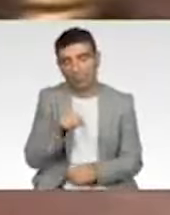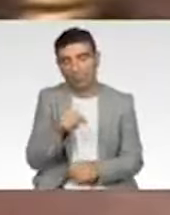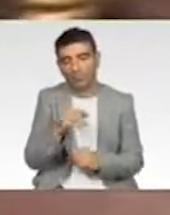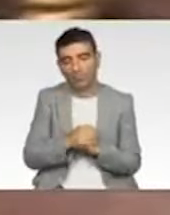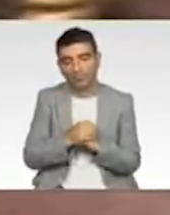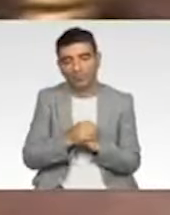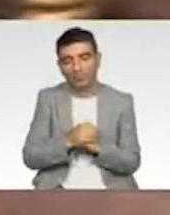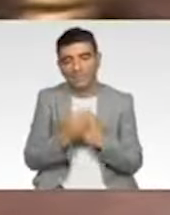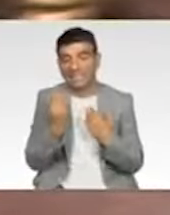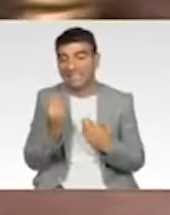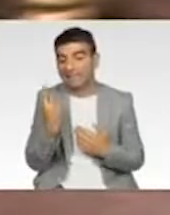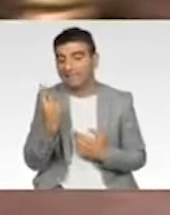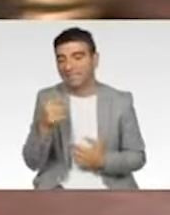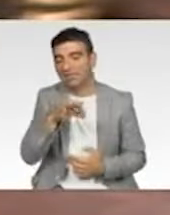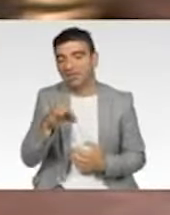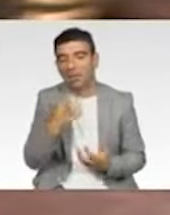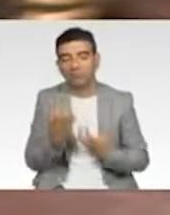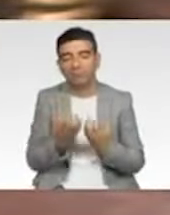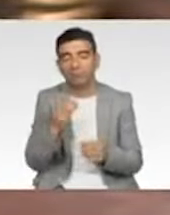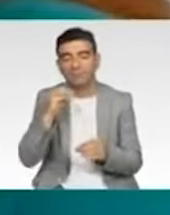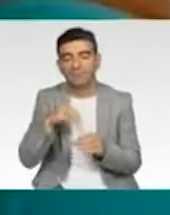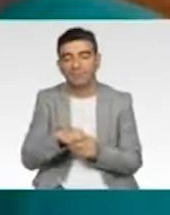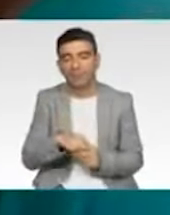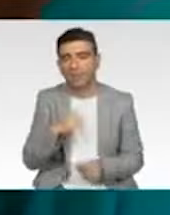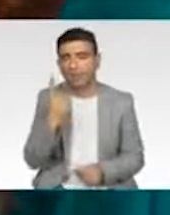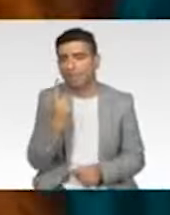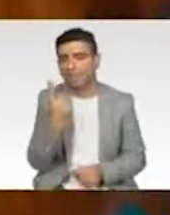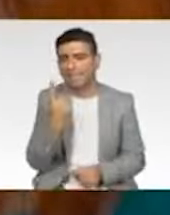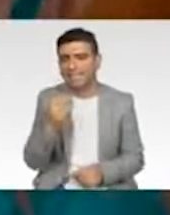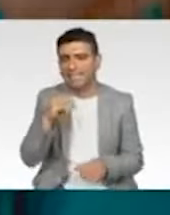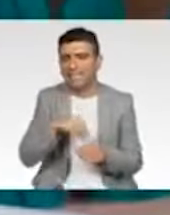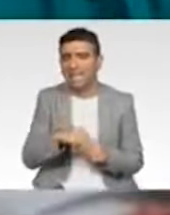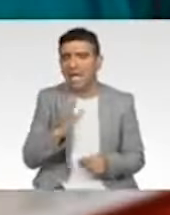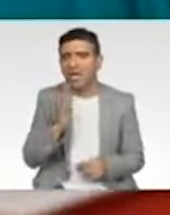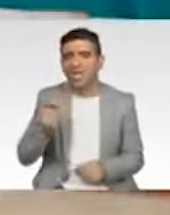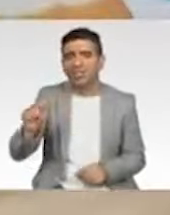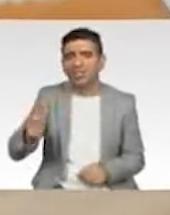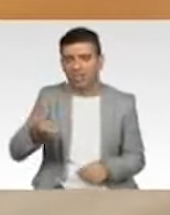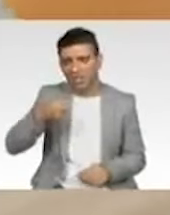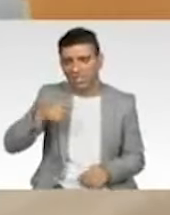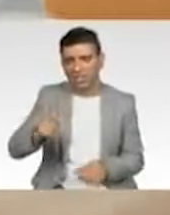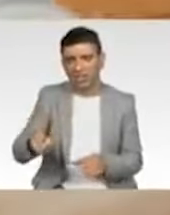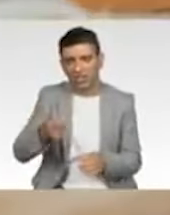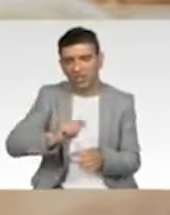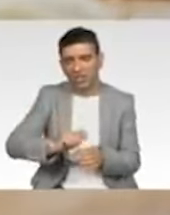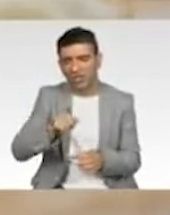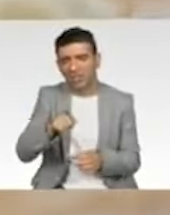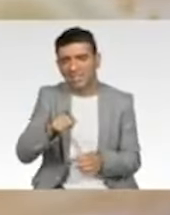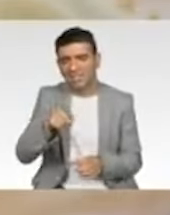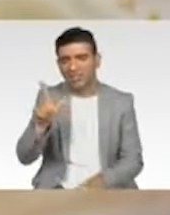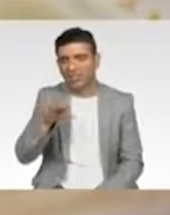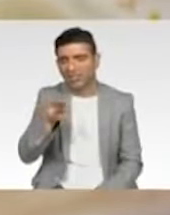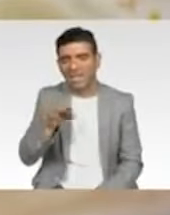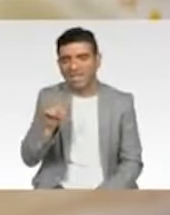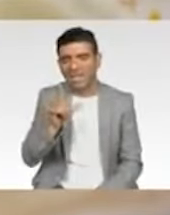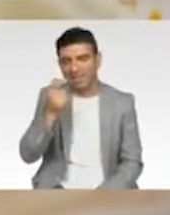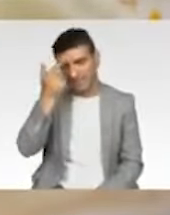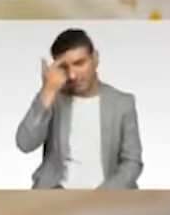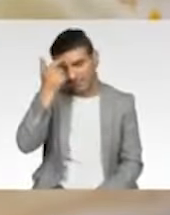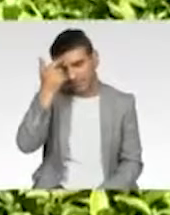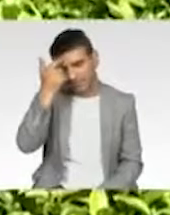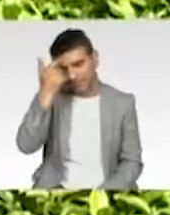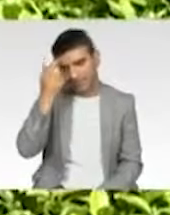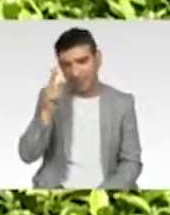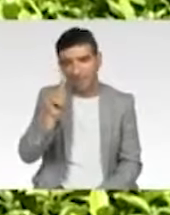Peki iyi bir çay demlemek için bir demliğe kaç kaşık çay koymamız gerekiyor? Her bir